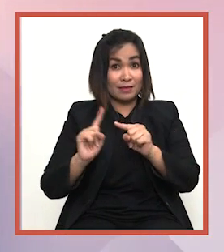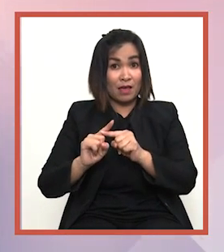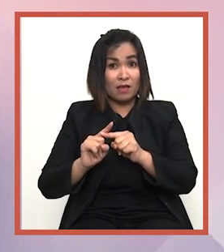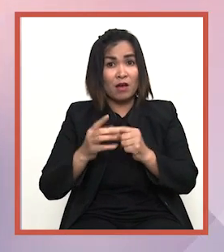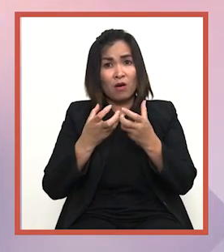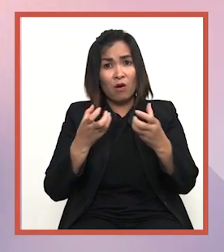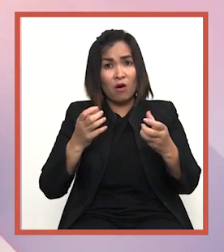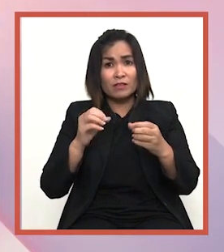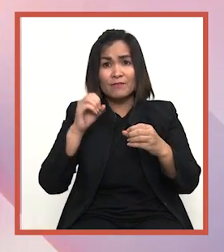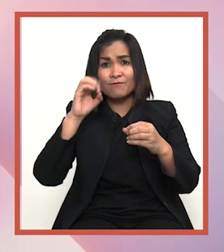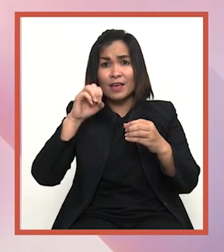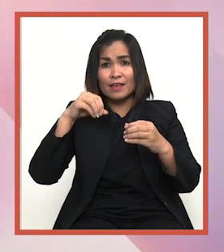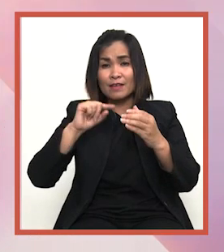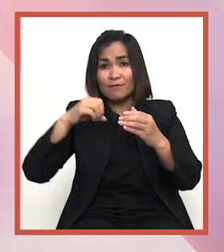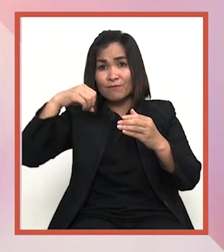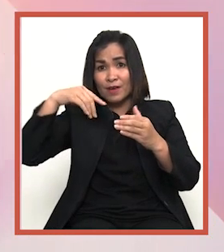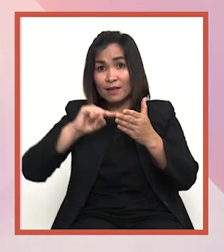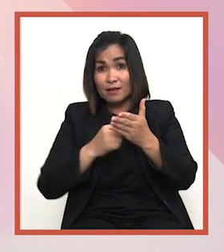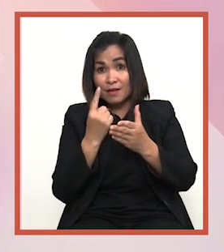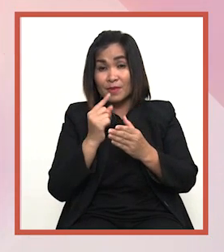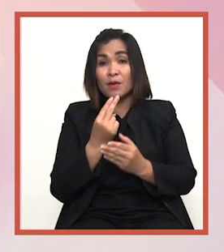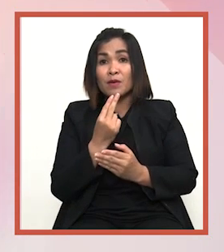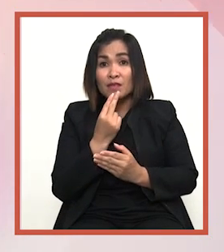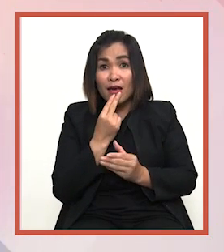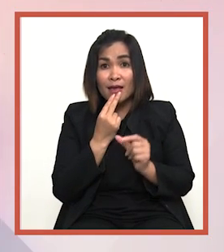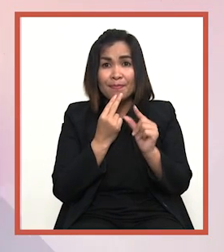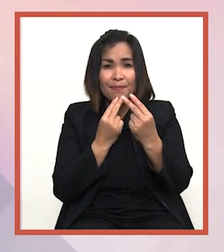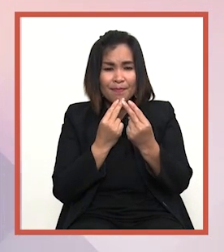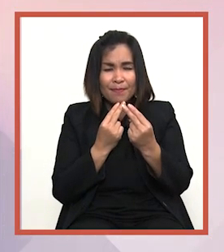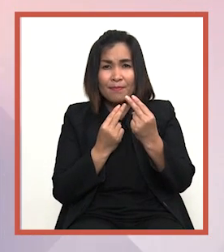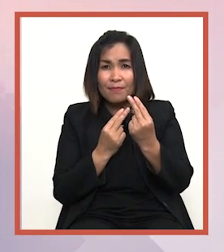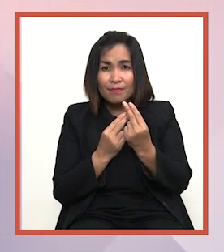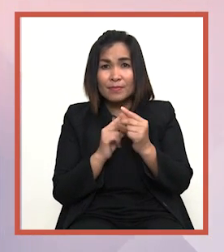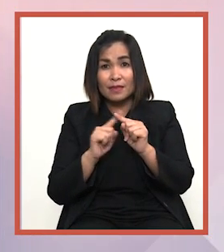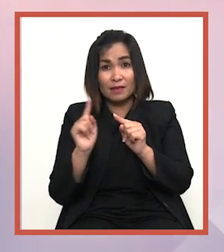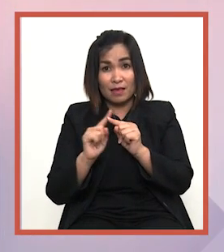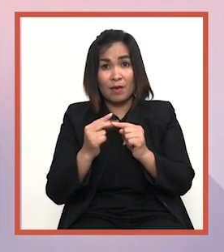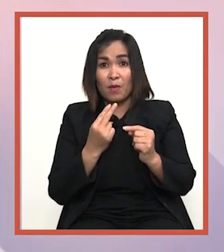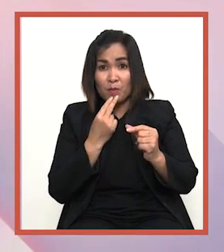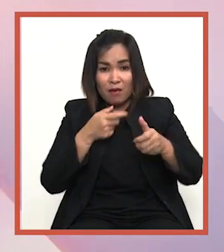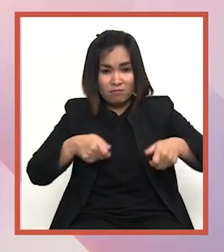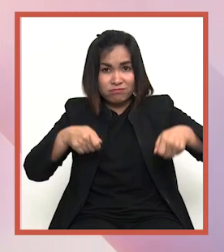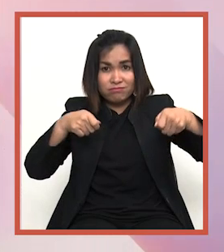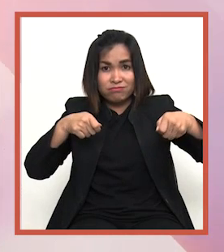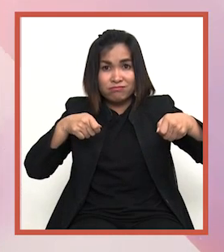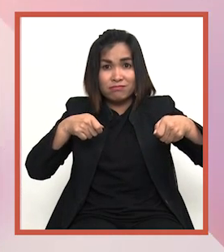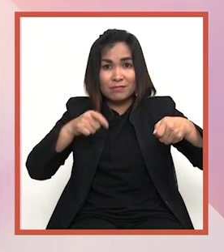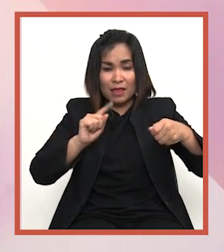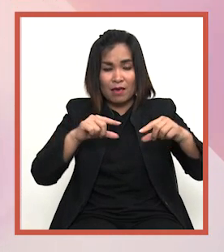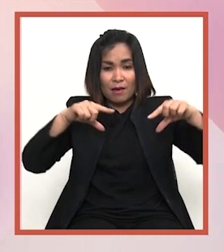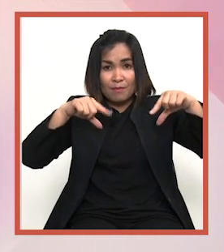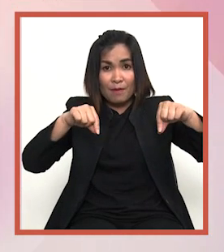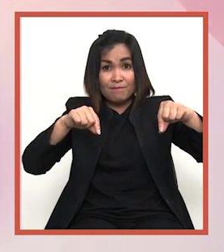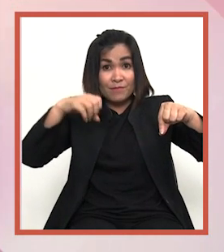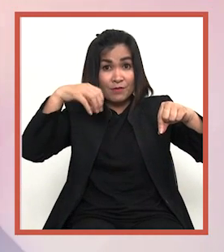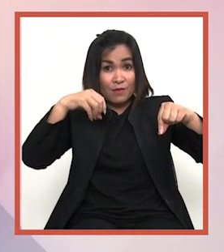ไฟนะครับเช่นถ่านแบตเตอรี่นะครับนะหรือว่าอุปกรณ์ต่างๆนะครับที่นักเรียนเอามาเป็นแหล่งจ่ายนั่นเ